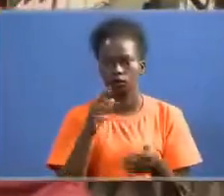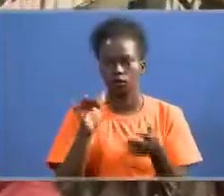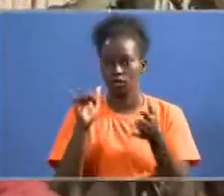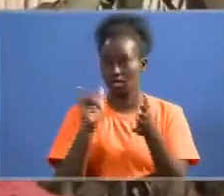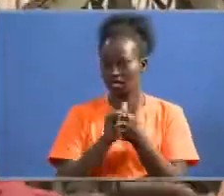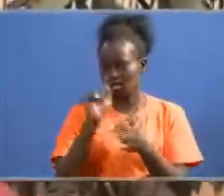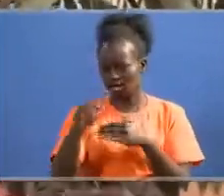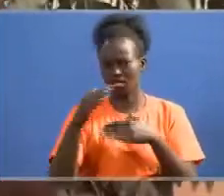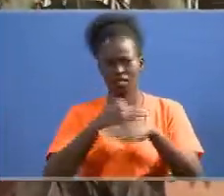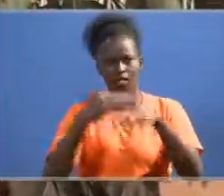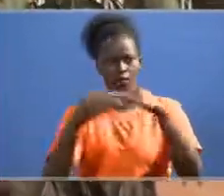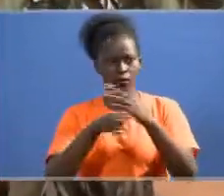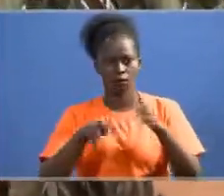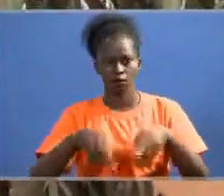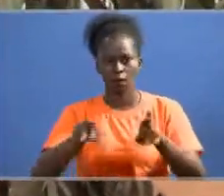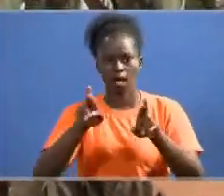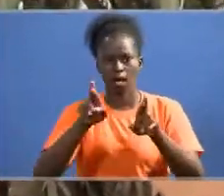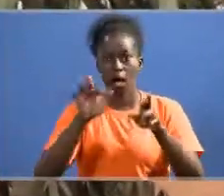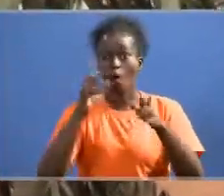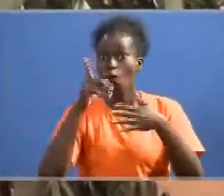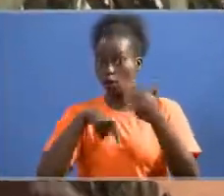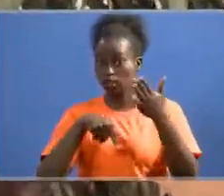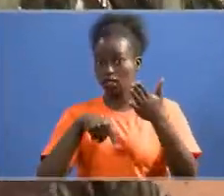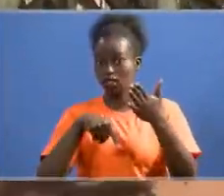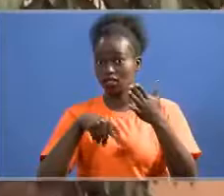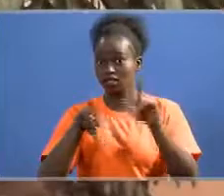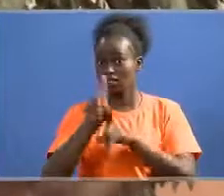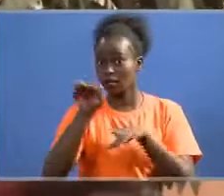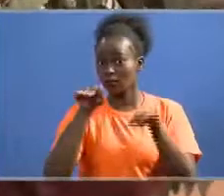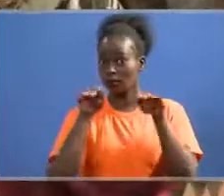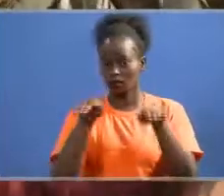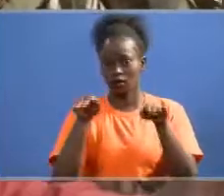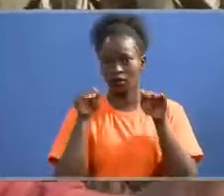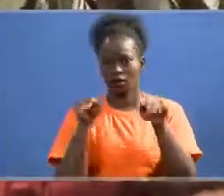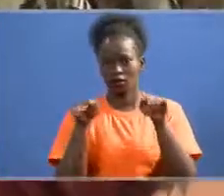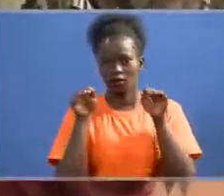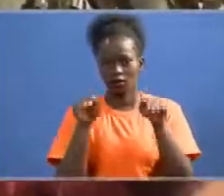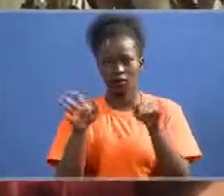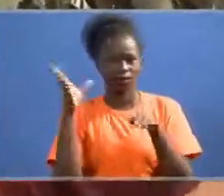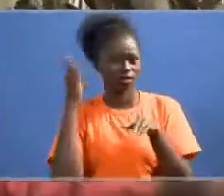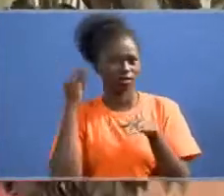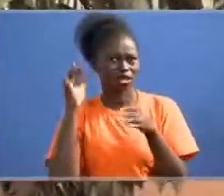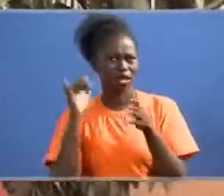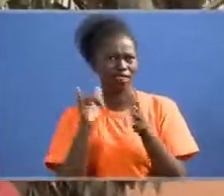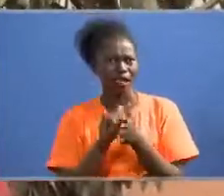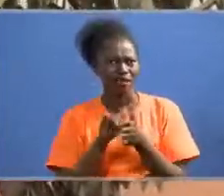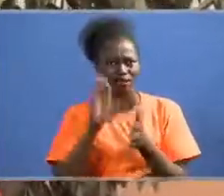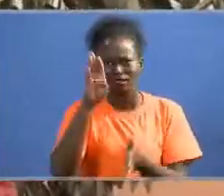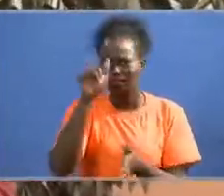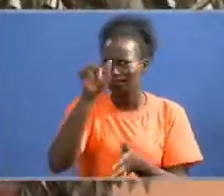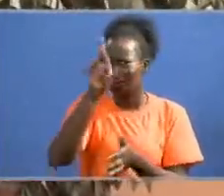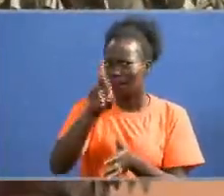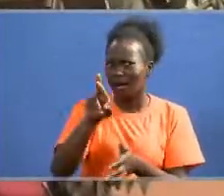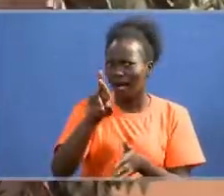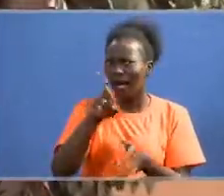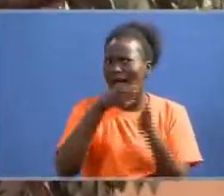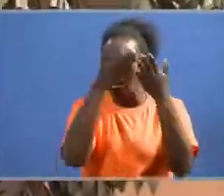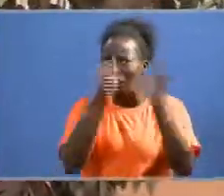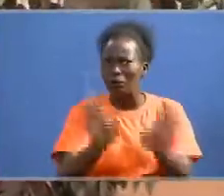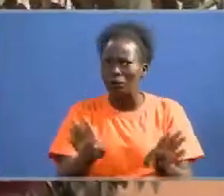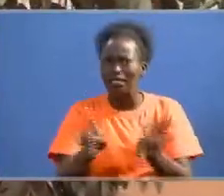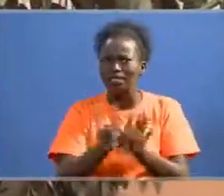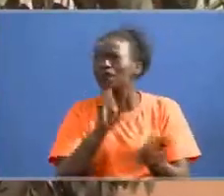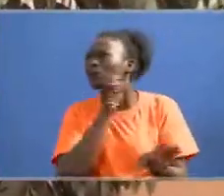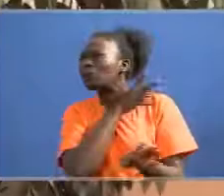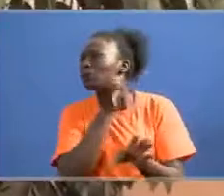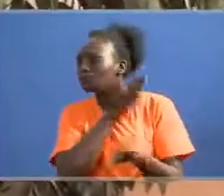Na njengo tuliambiwa na embusheri na njengwa. Na tukingojea tunasikia mbaa inafunguliwa. Na saa hiyo tumesaa pereka malalamishi yetu